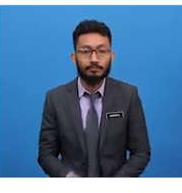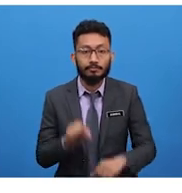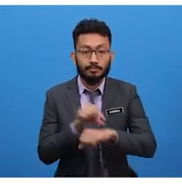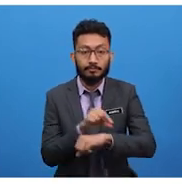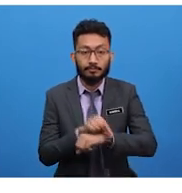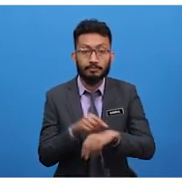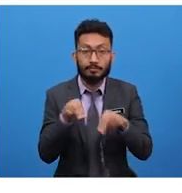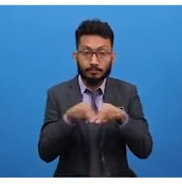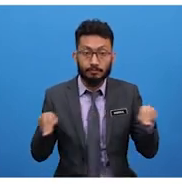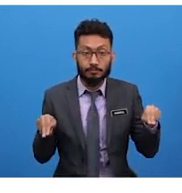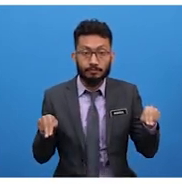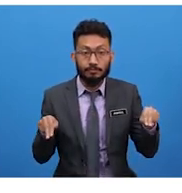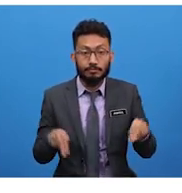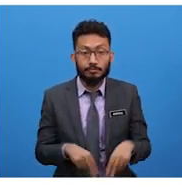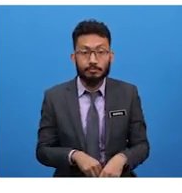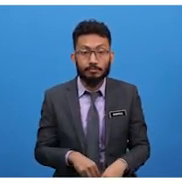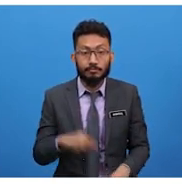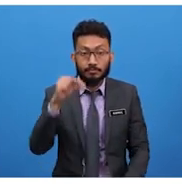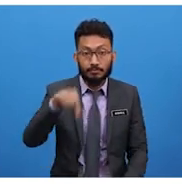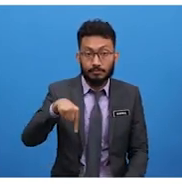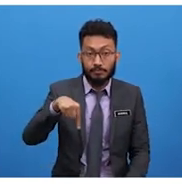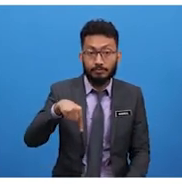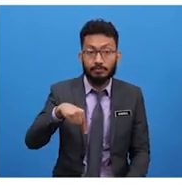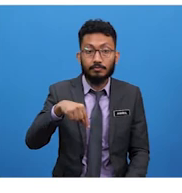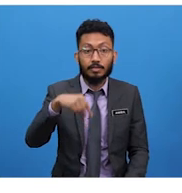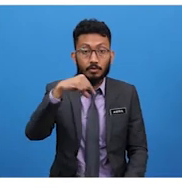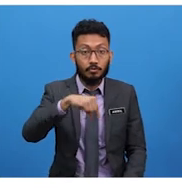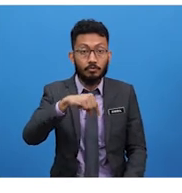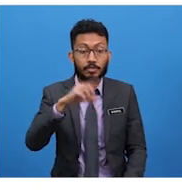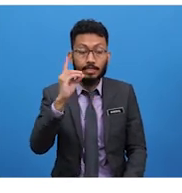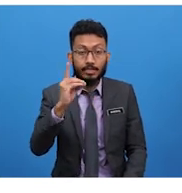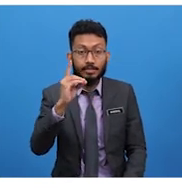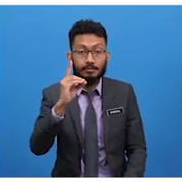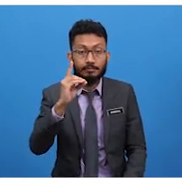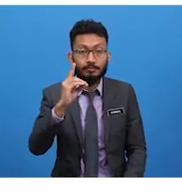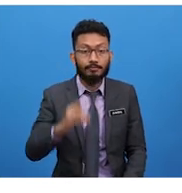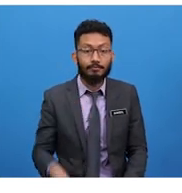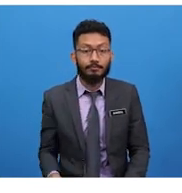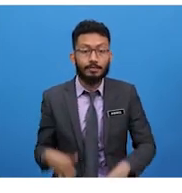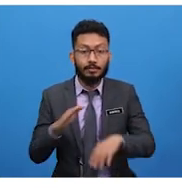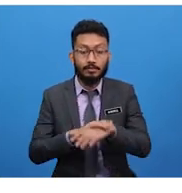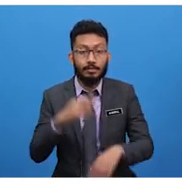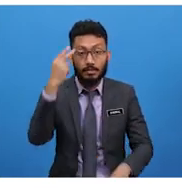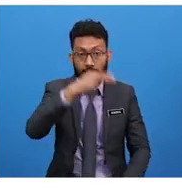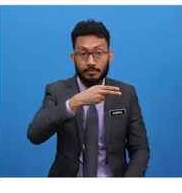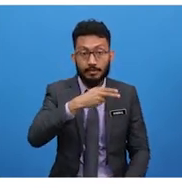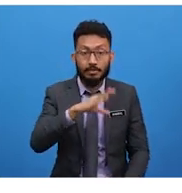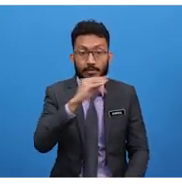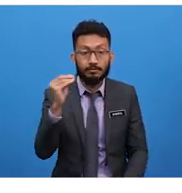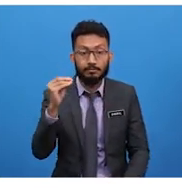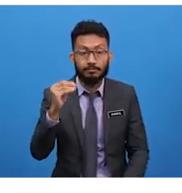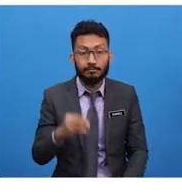Gunakan ukuran titik Q ke titik D pada pola yoke hadapan